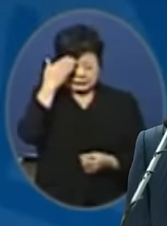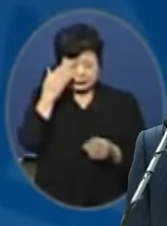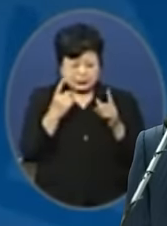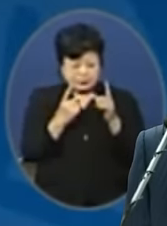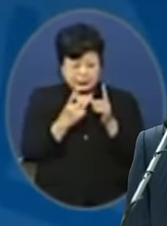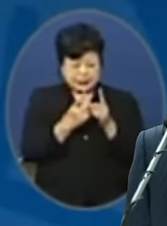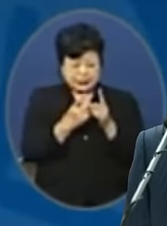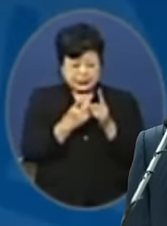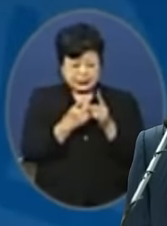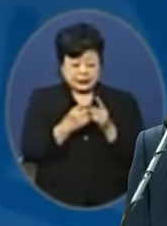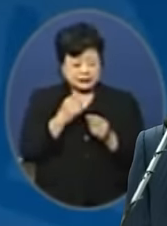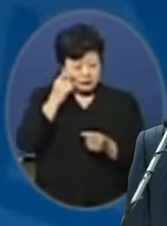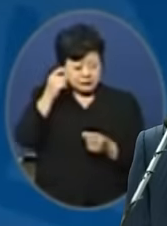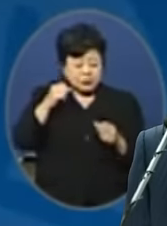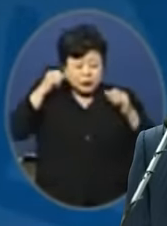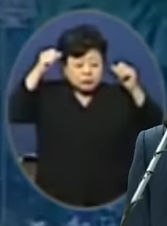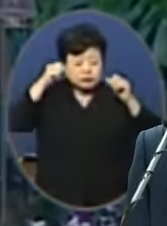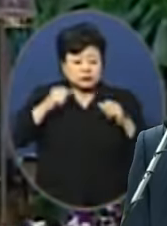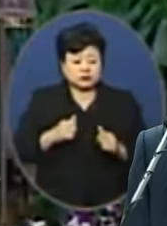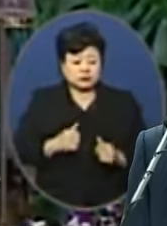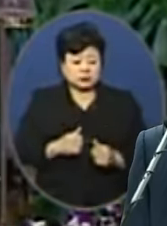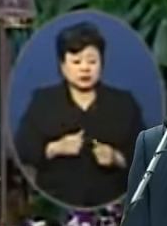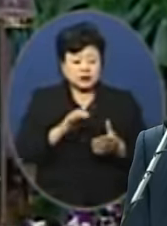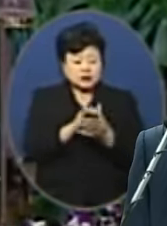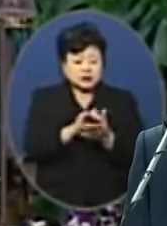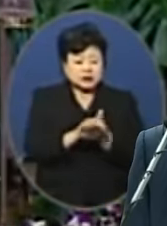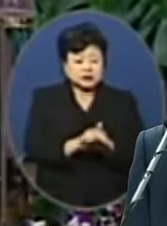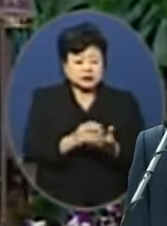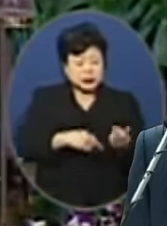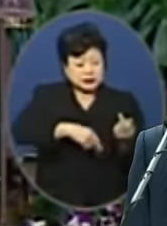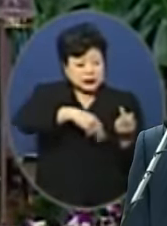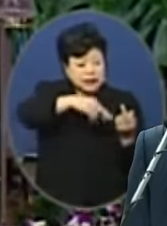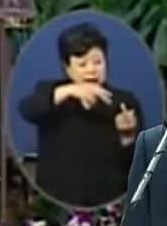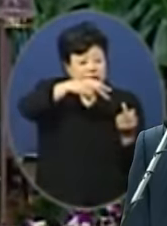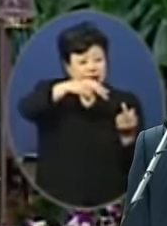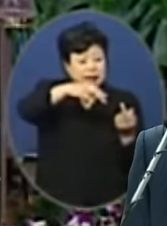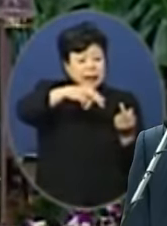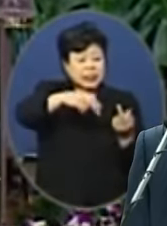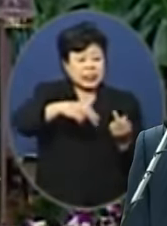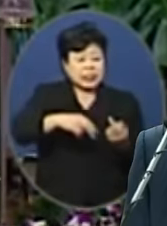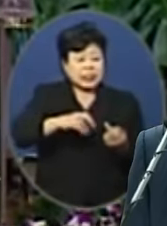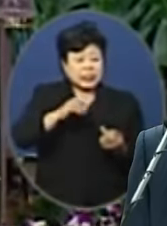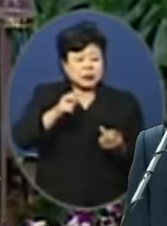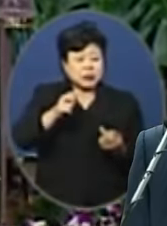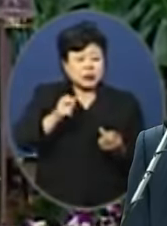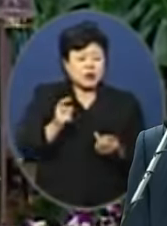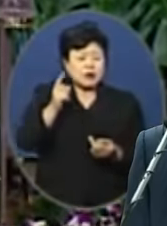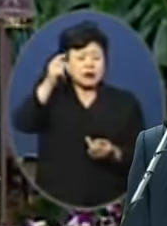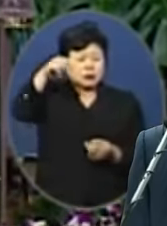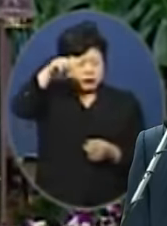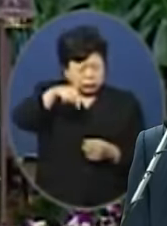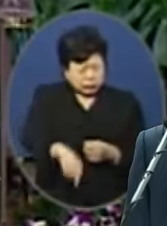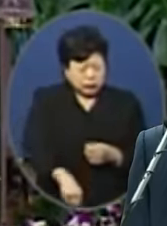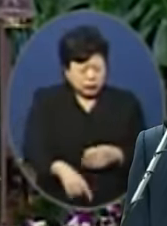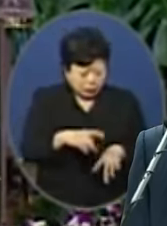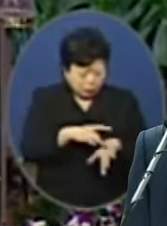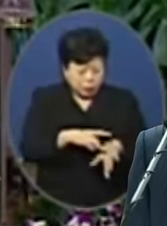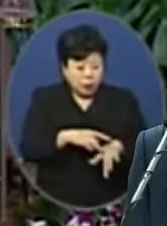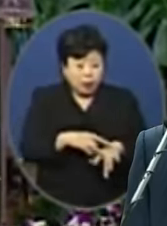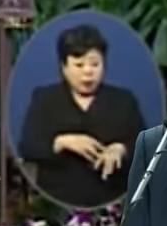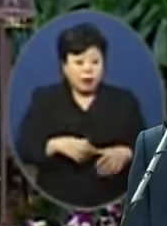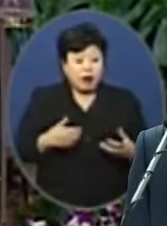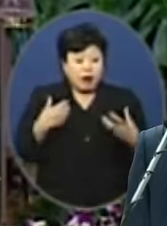갔습니다. 그는 뛰어난 운동선수였는데 친구들과 산악 등반을 갔다가 45m 높이에서 추락해 척추가